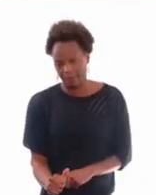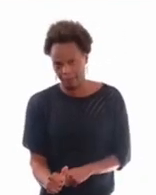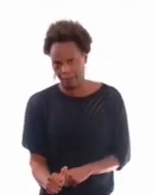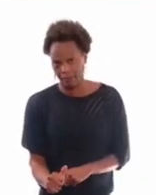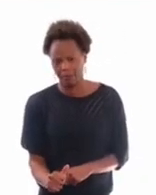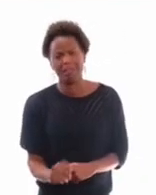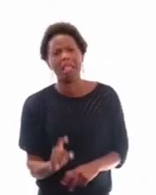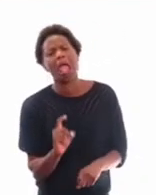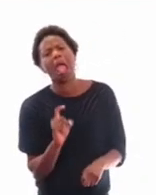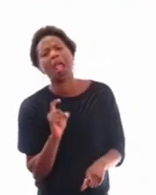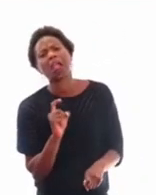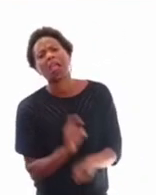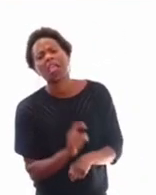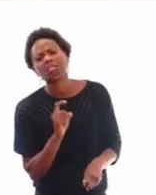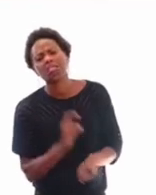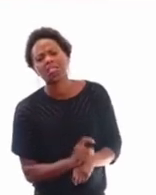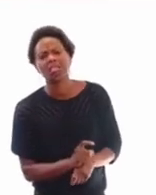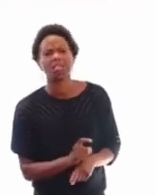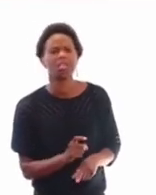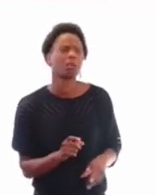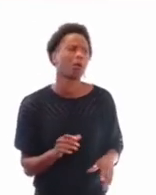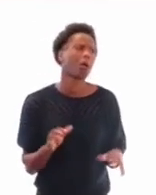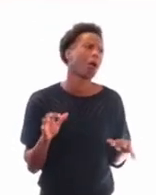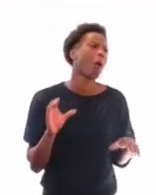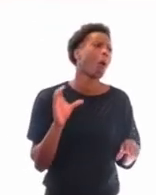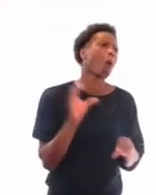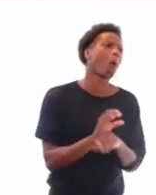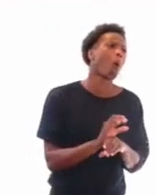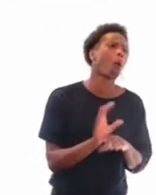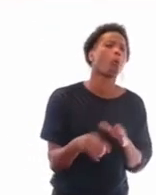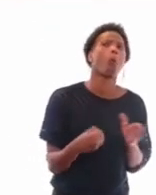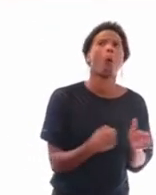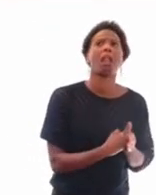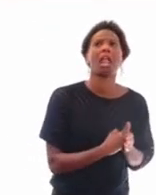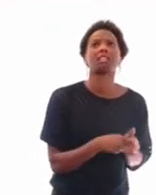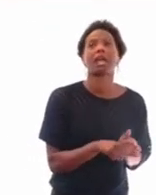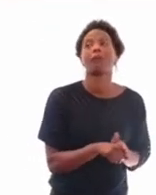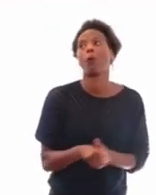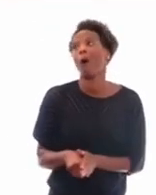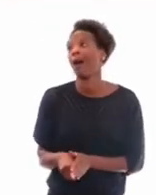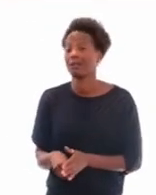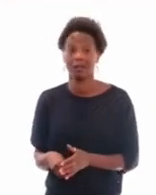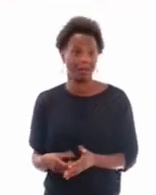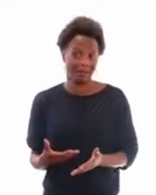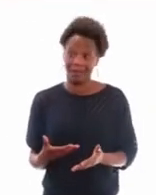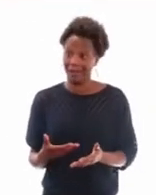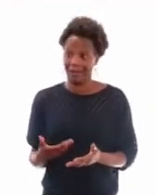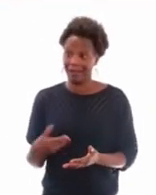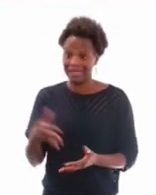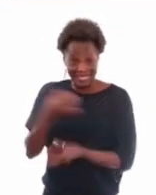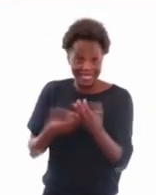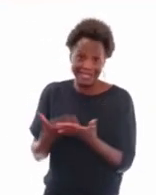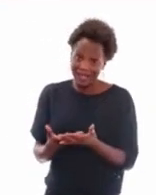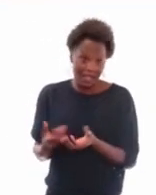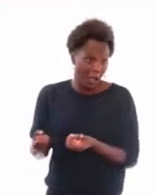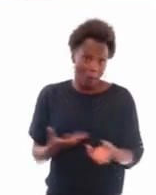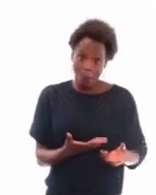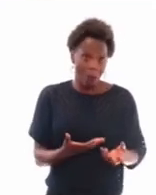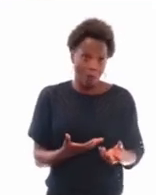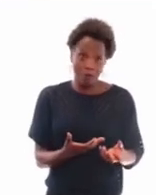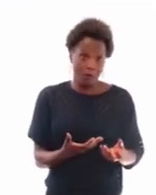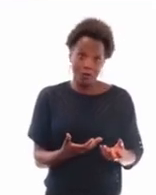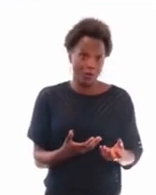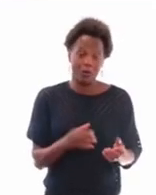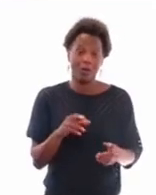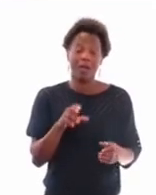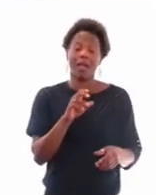d'intention vis-à-vis de l'extrême droite, je veux dire, c'est avec des propos comme ça qu'on les fait monter, l'extrême droite. Pardon, vous les convoquez